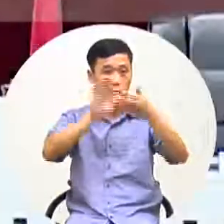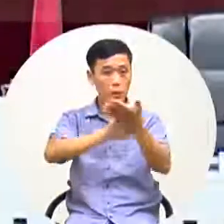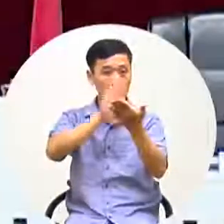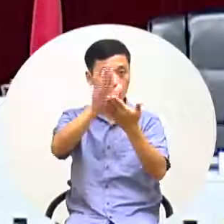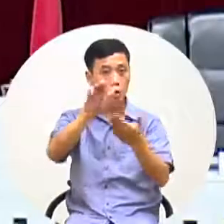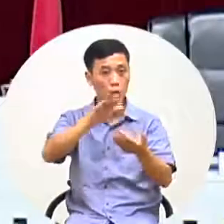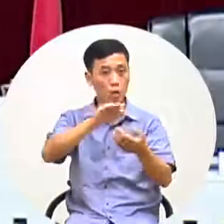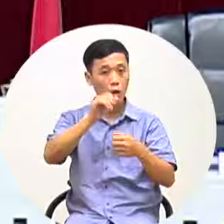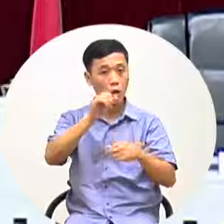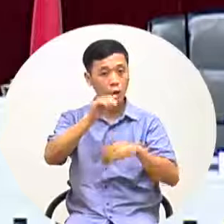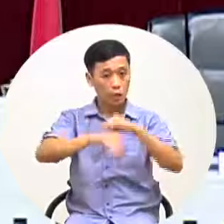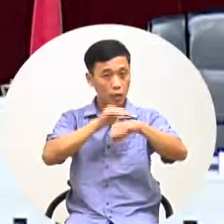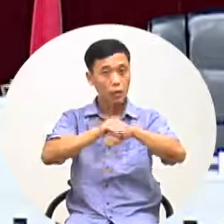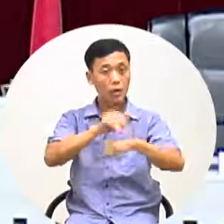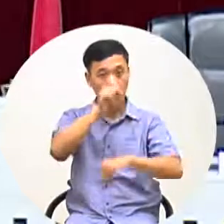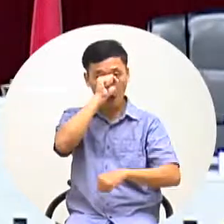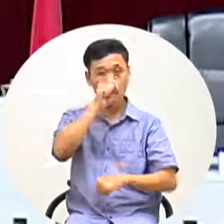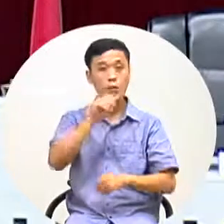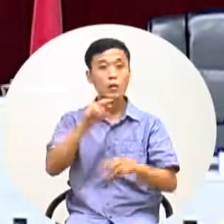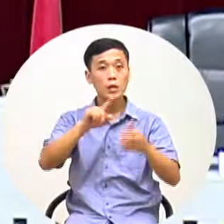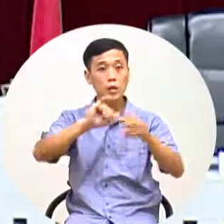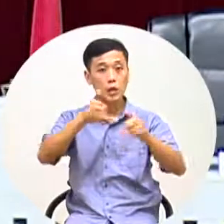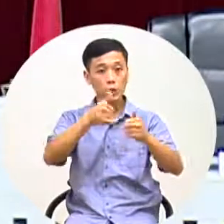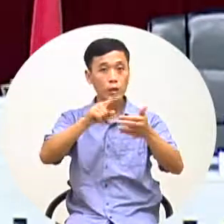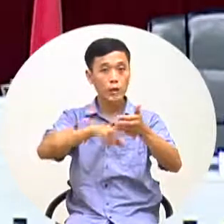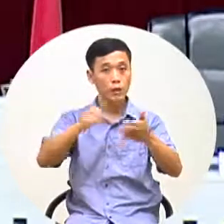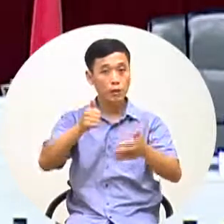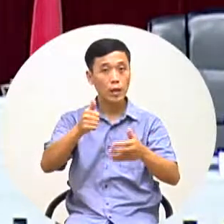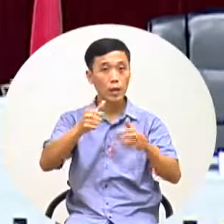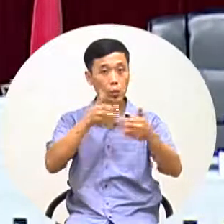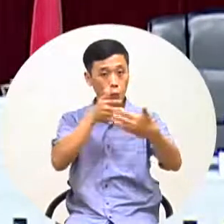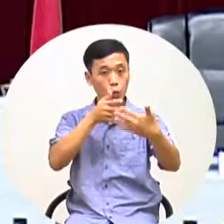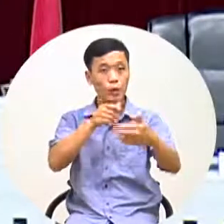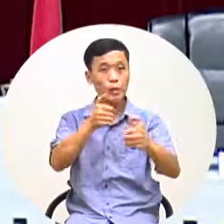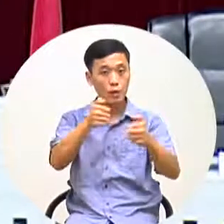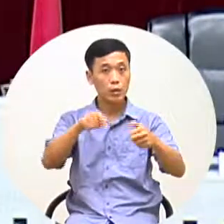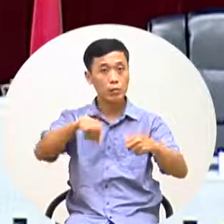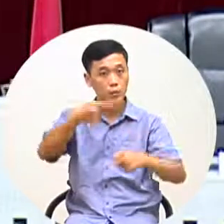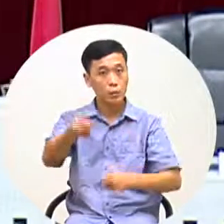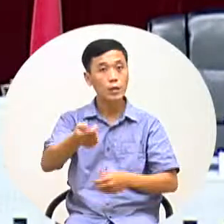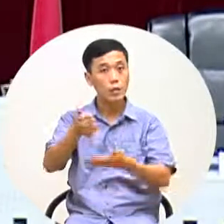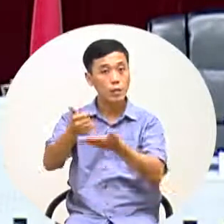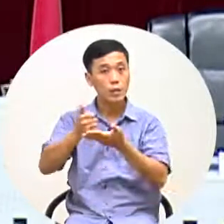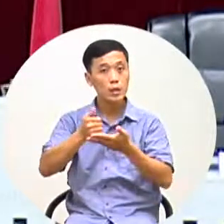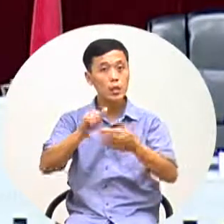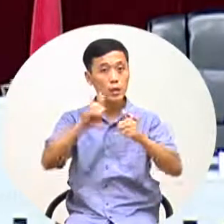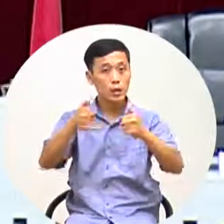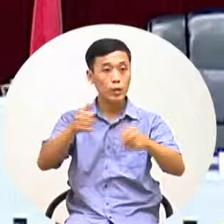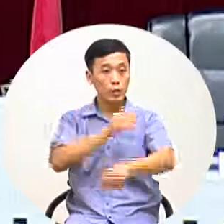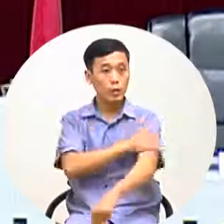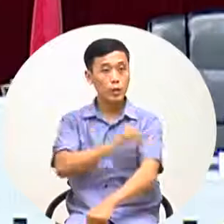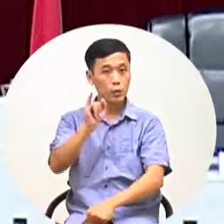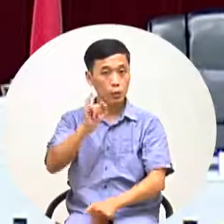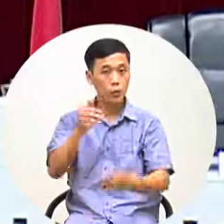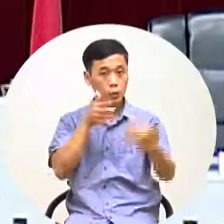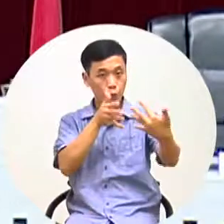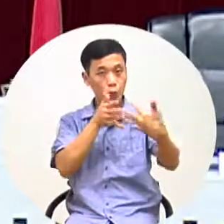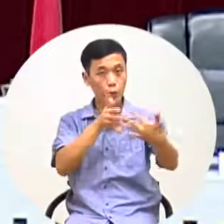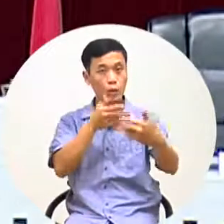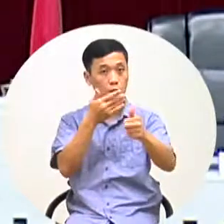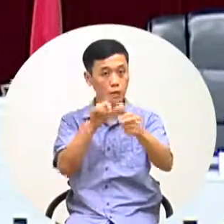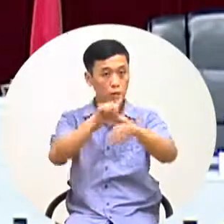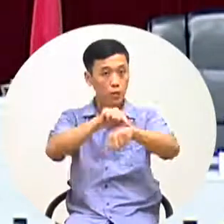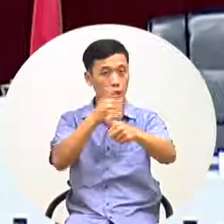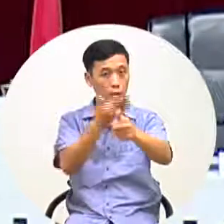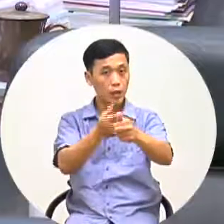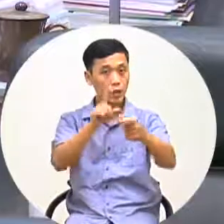员的咨询。接下来我们请陈丽娜议员咨询，时间15分钟。 好，谢